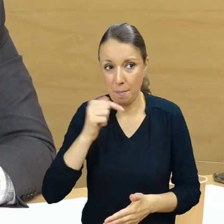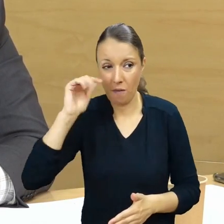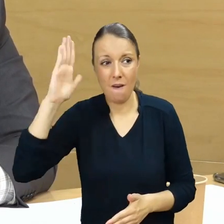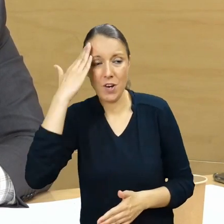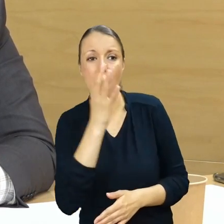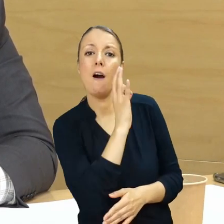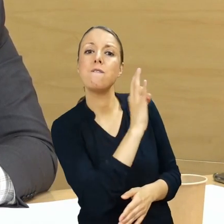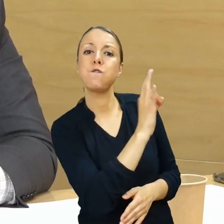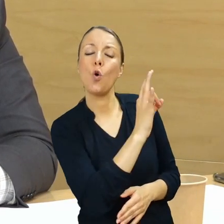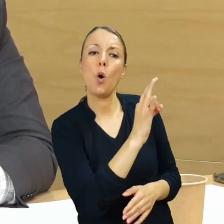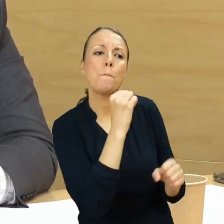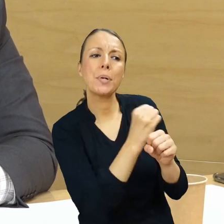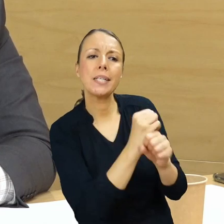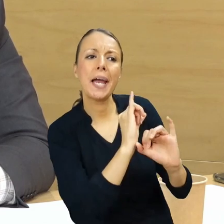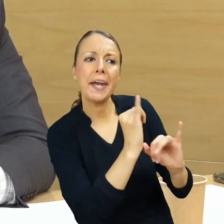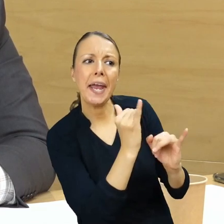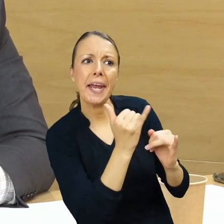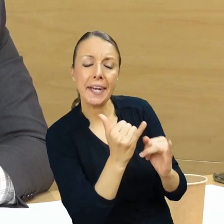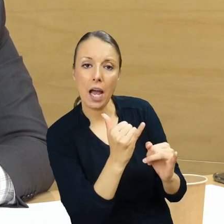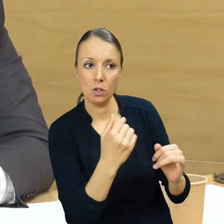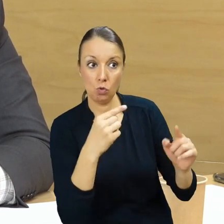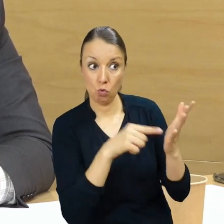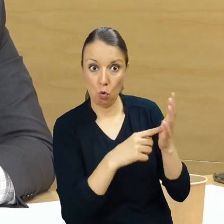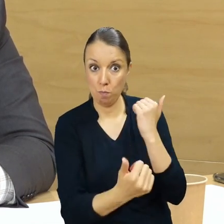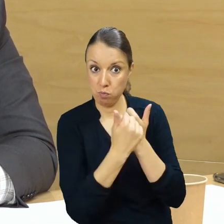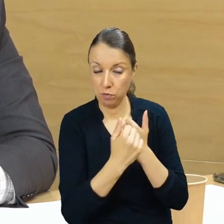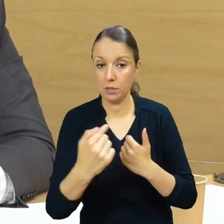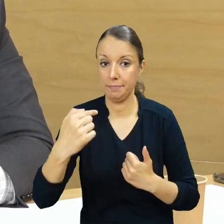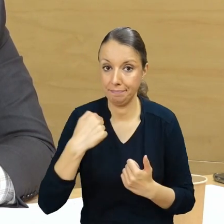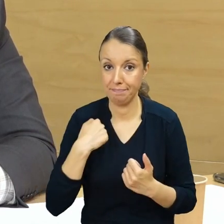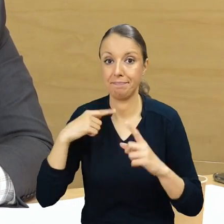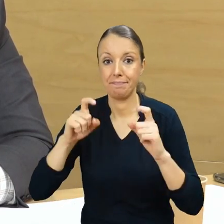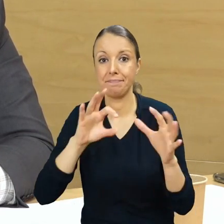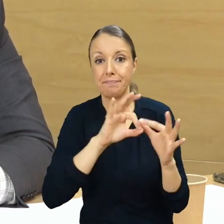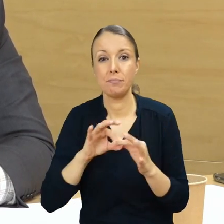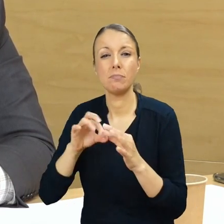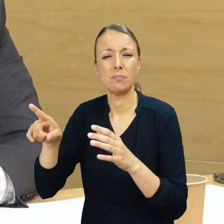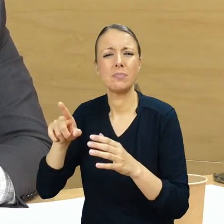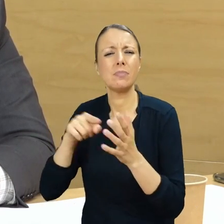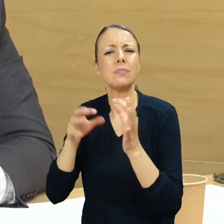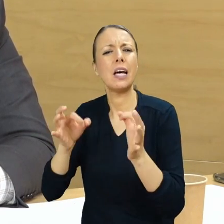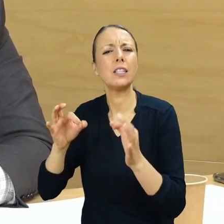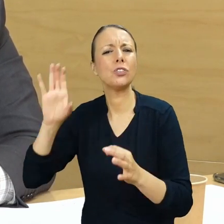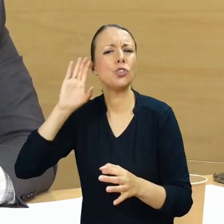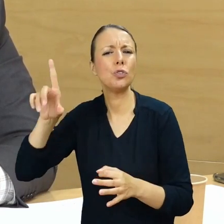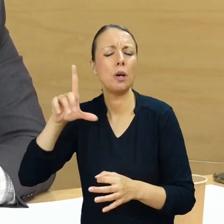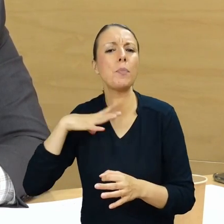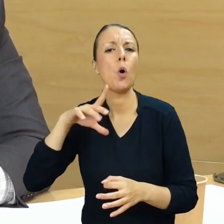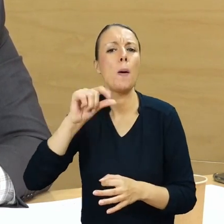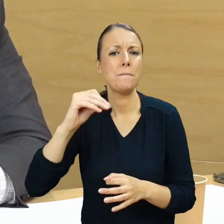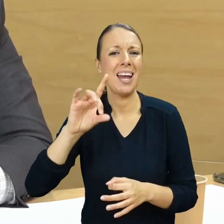myślę nie zaprowadziło nas do sytuacji, w której teraz na tle afery związanej z Pegasusem więcej jesteśmy w stanie się dowiedzieć, wsłuchując